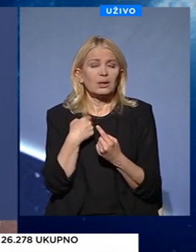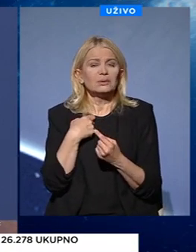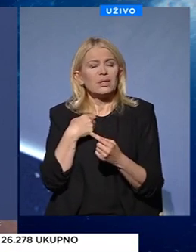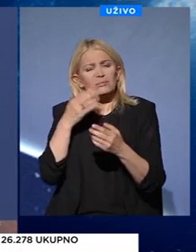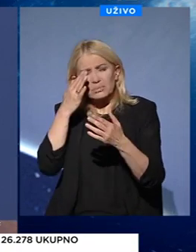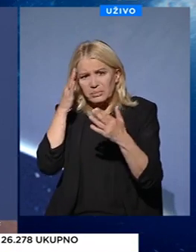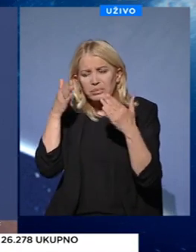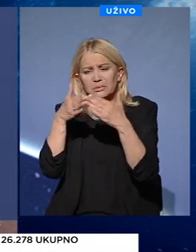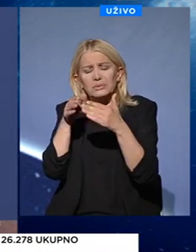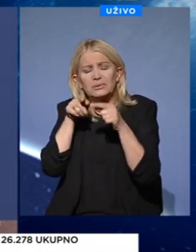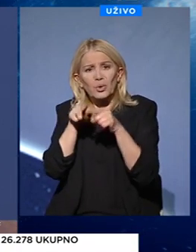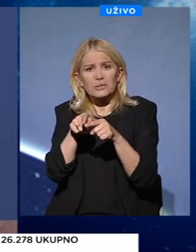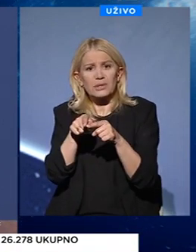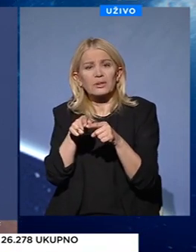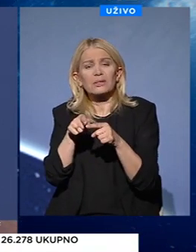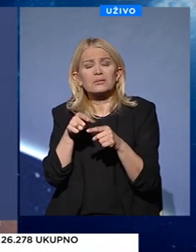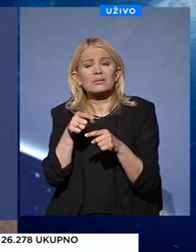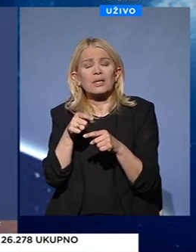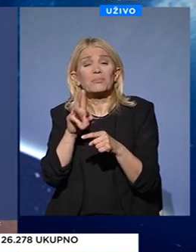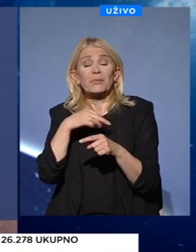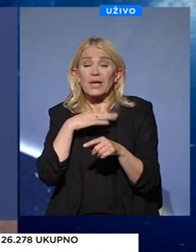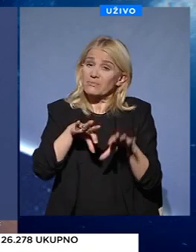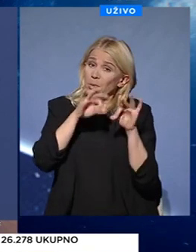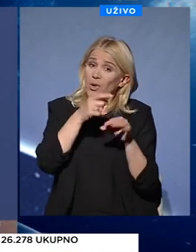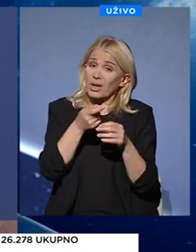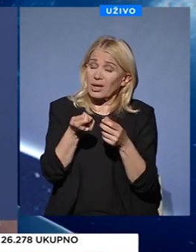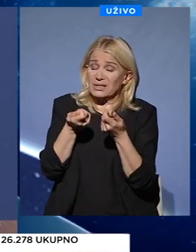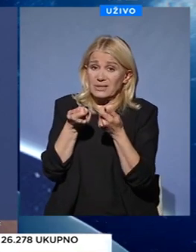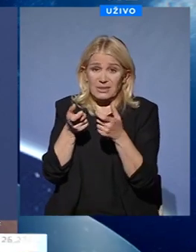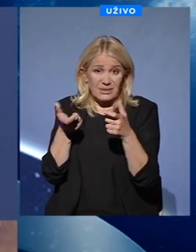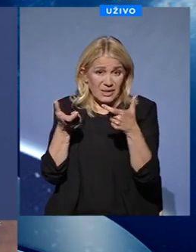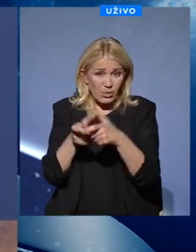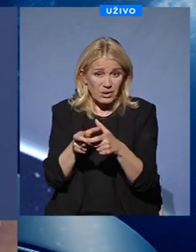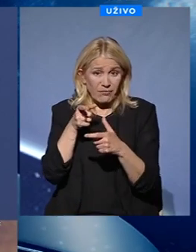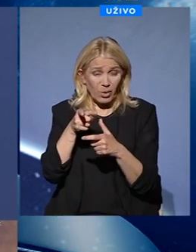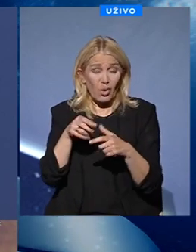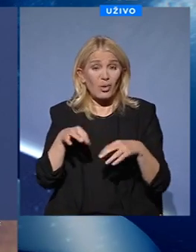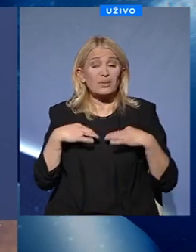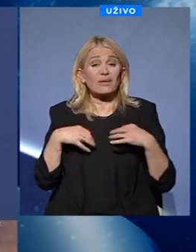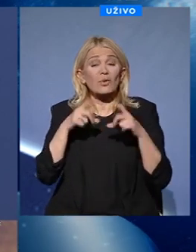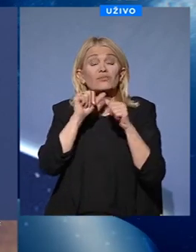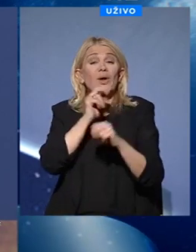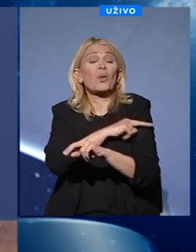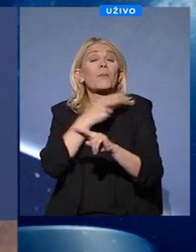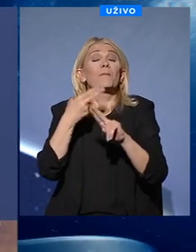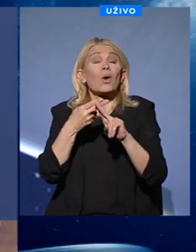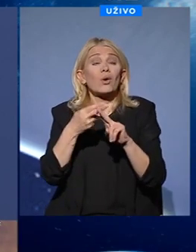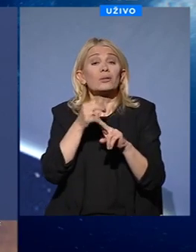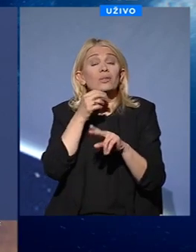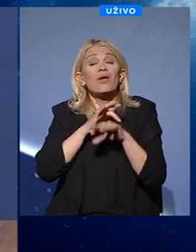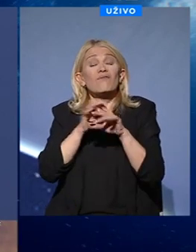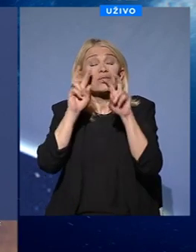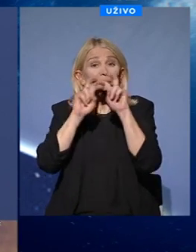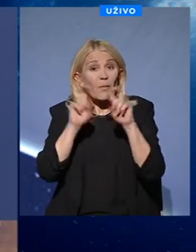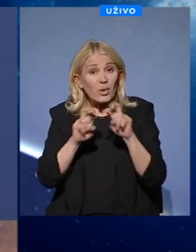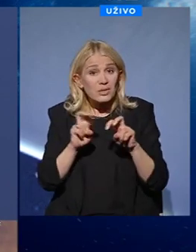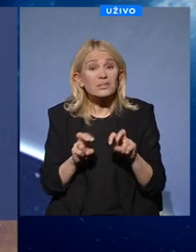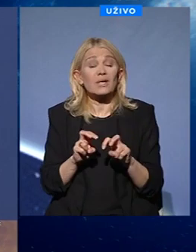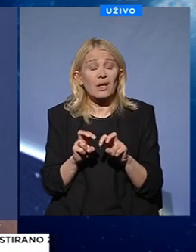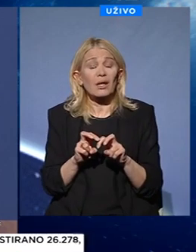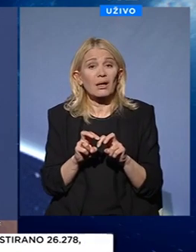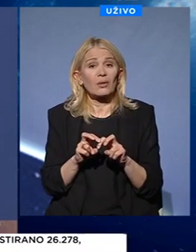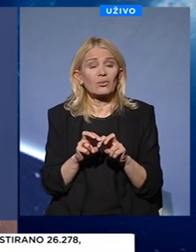skoncentrisali, imali smo izbor da zaustavimo tu zdravstvenu ustanovu i bolnicu i da vodimo istragu,